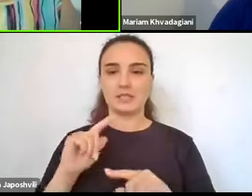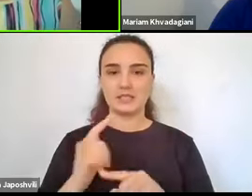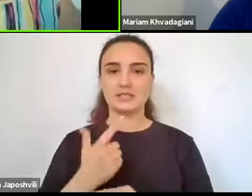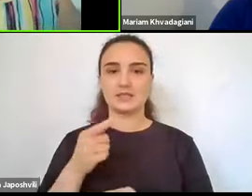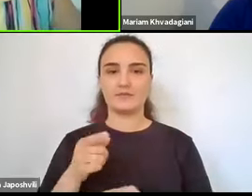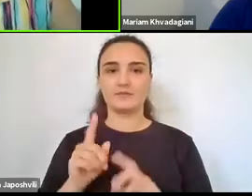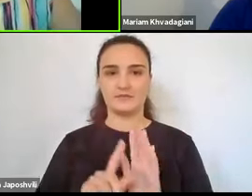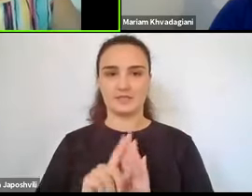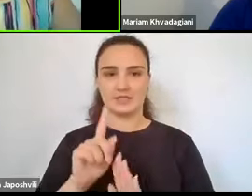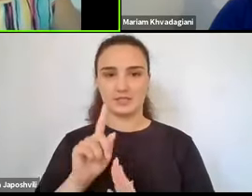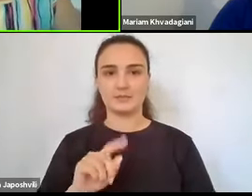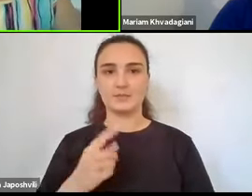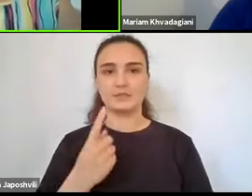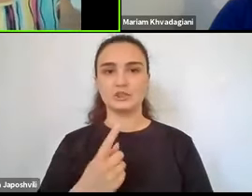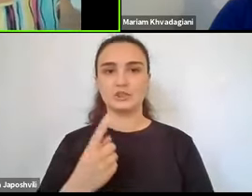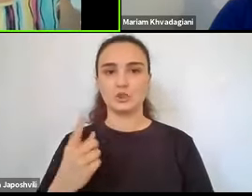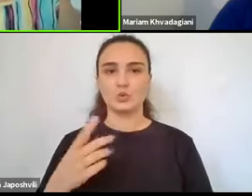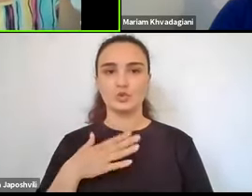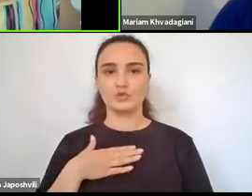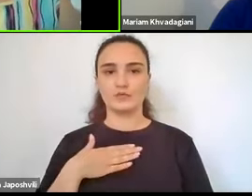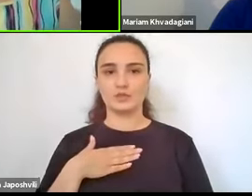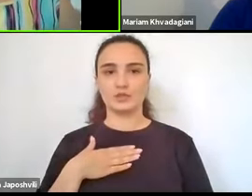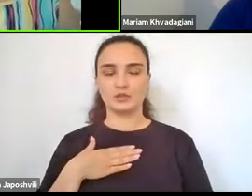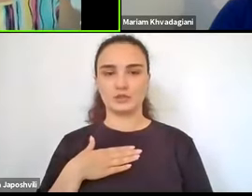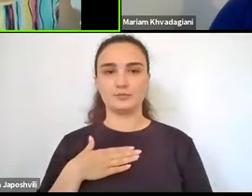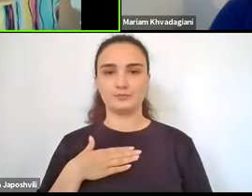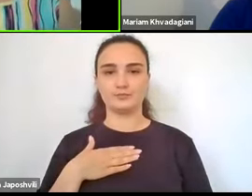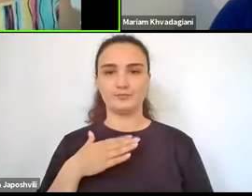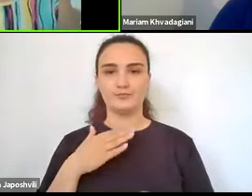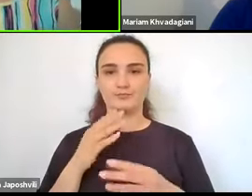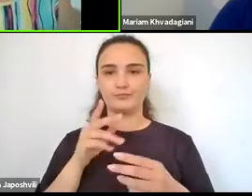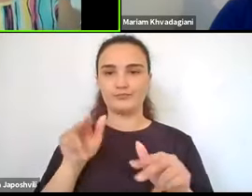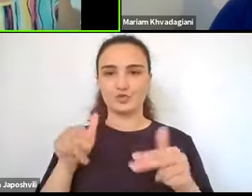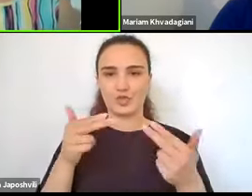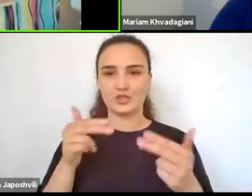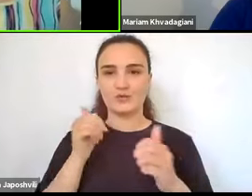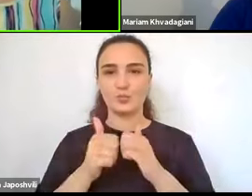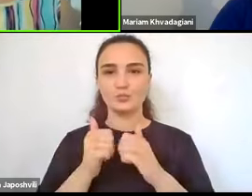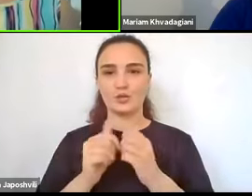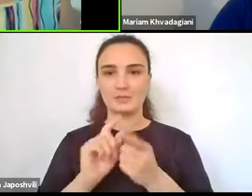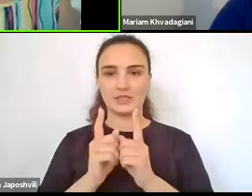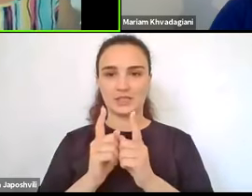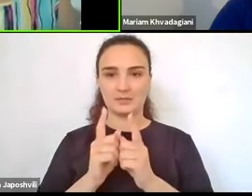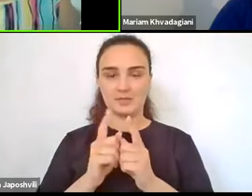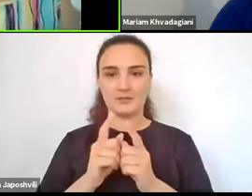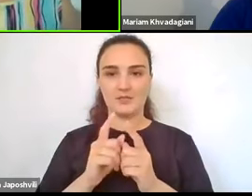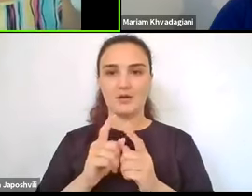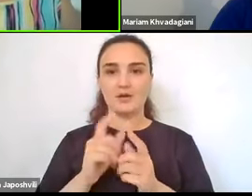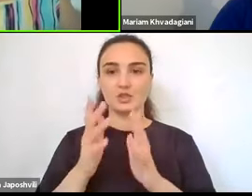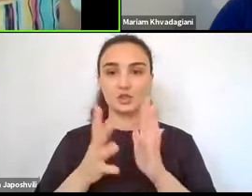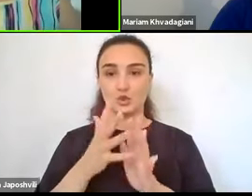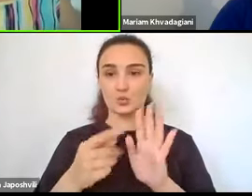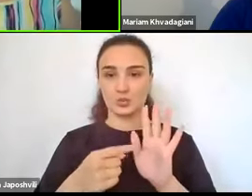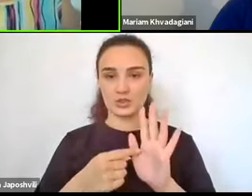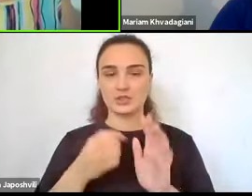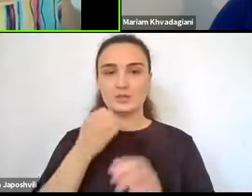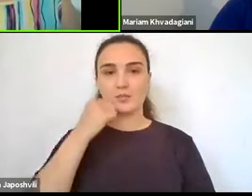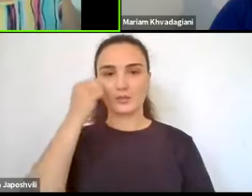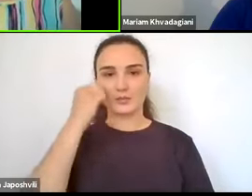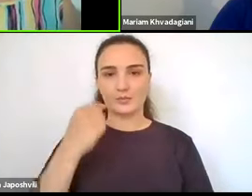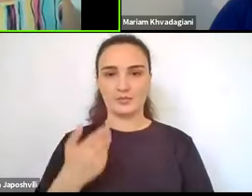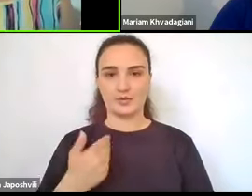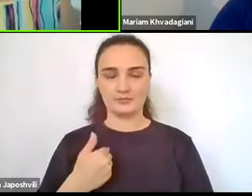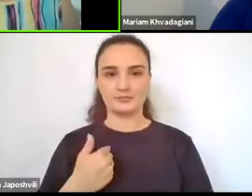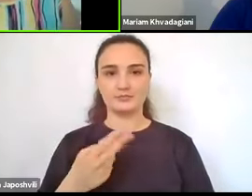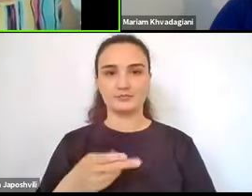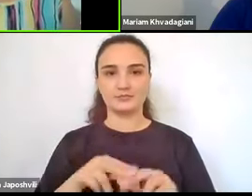კიბრზე. Titoli ჩვენი ჩართვა ითარგმნება ჟესტურ ენაზე, ამისთვის მადლობა ლეკუნა ჯაფაშვილს. ასე ხშირად გვეკითხებიან ხოლმე